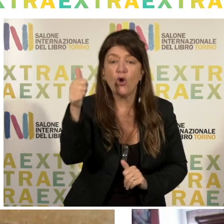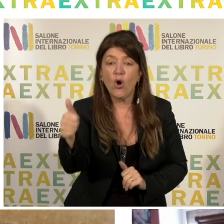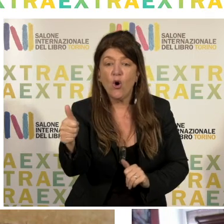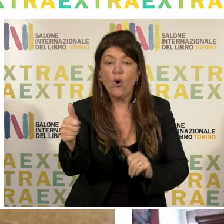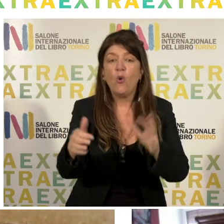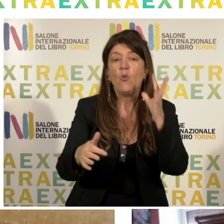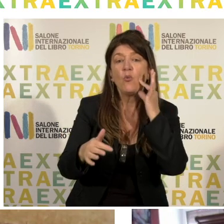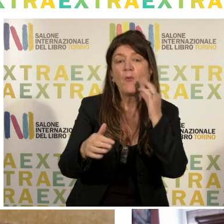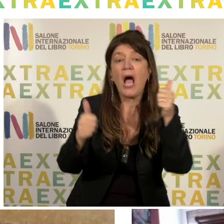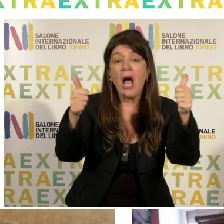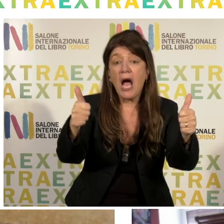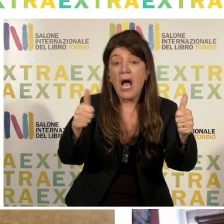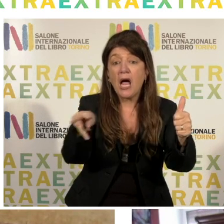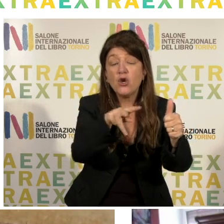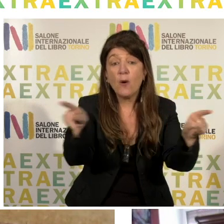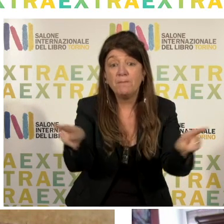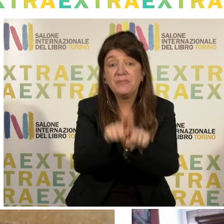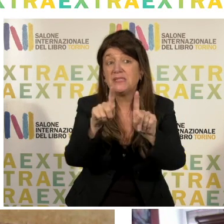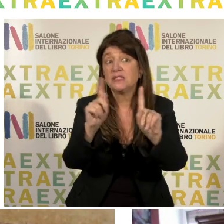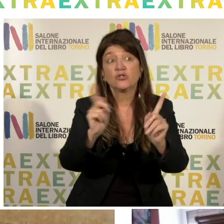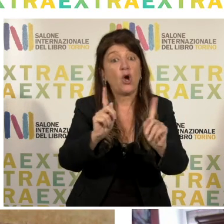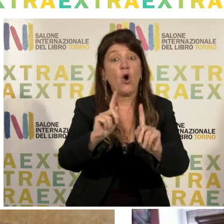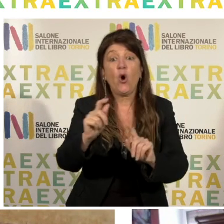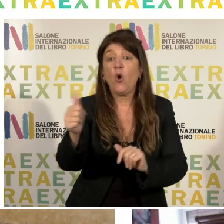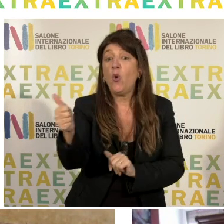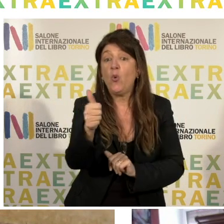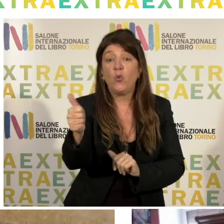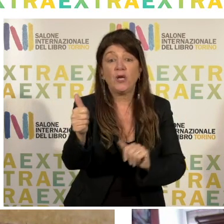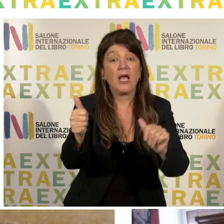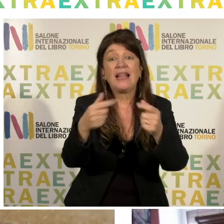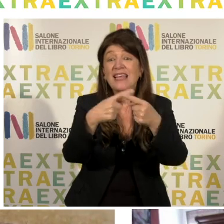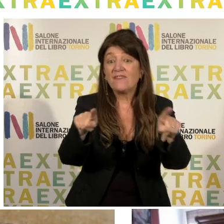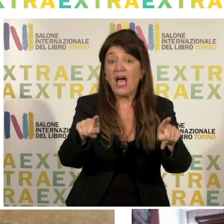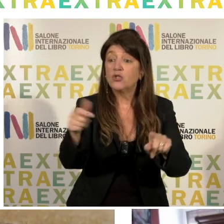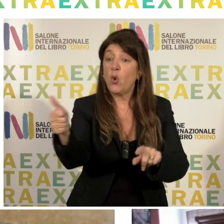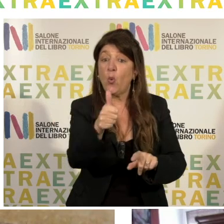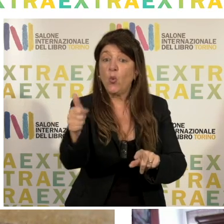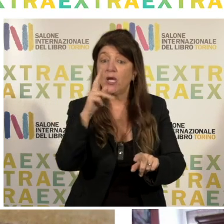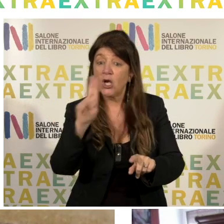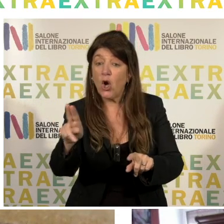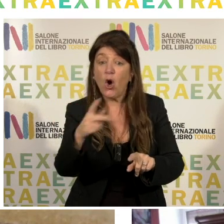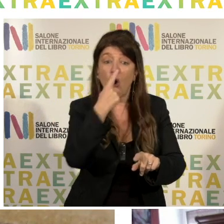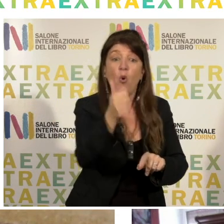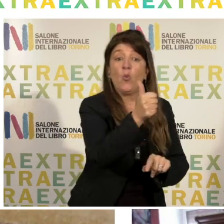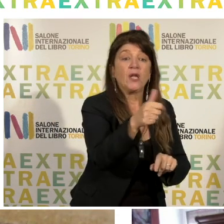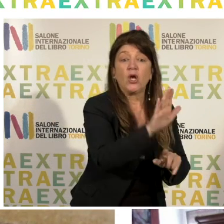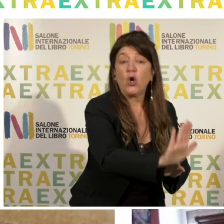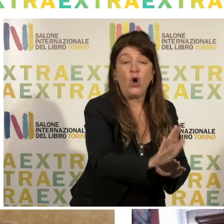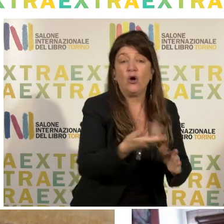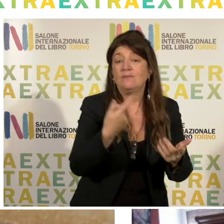E quindi bisogna rispettare la sua vita, gli si può voler bene o no.